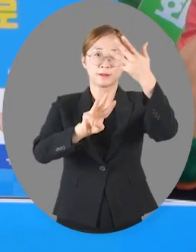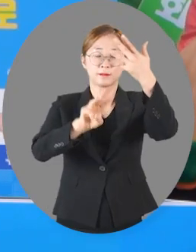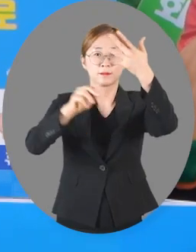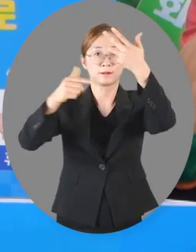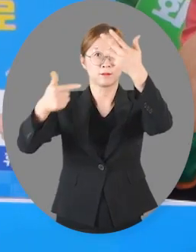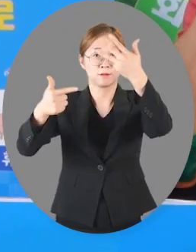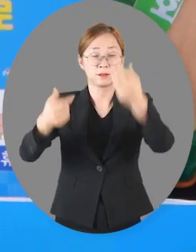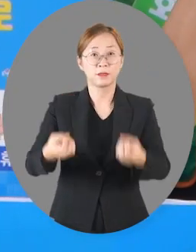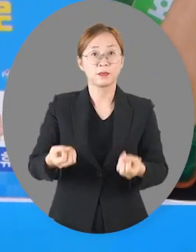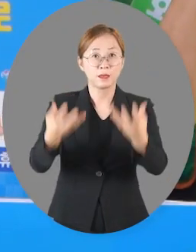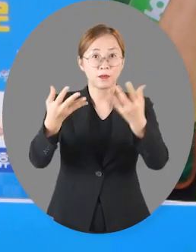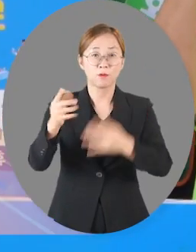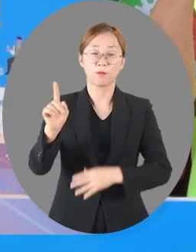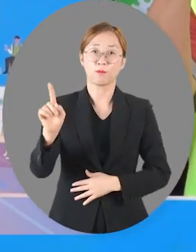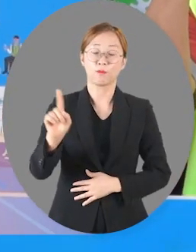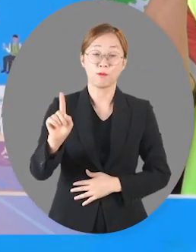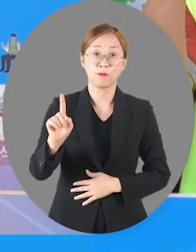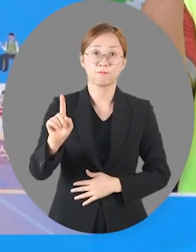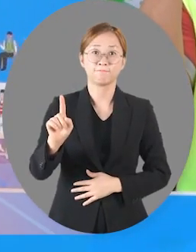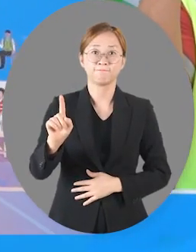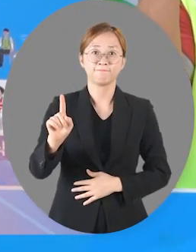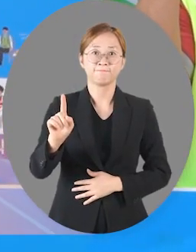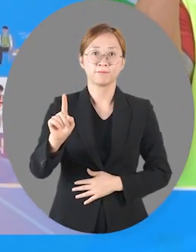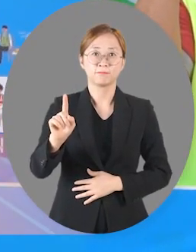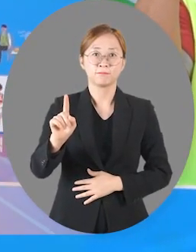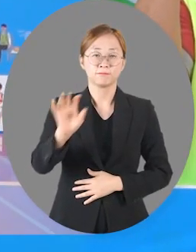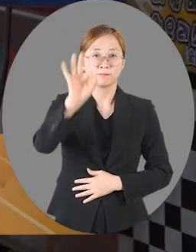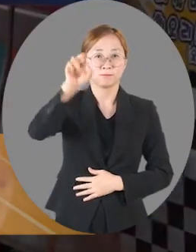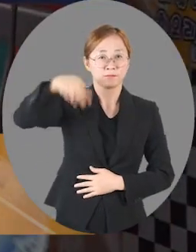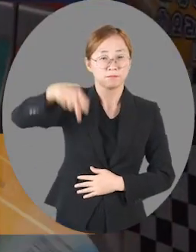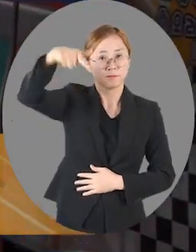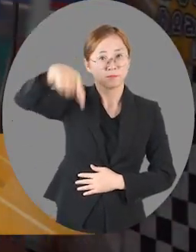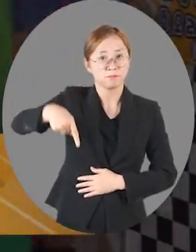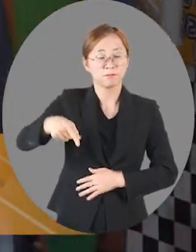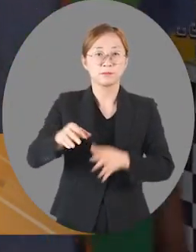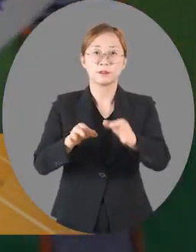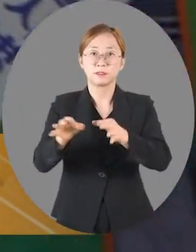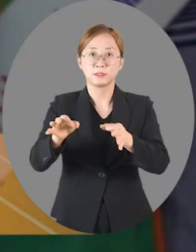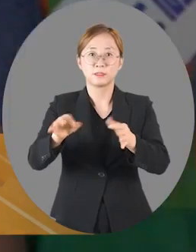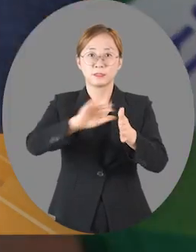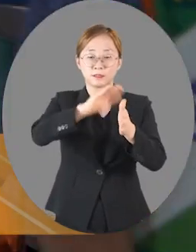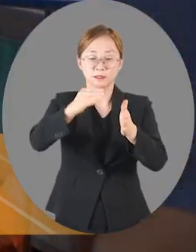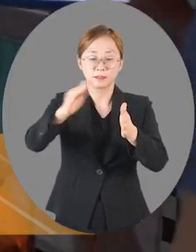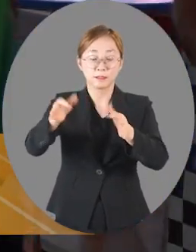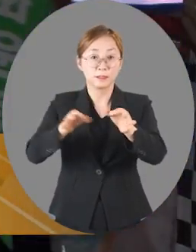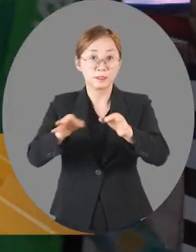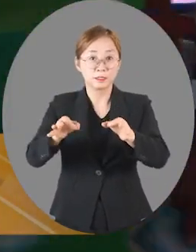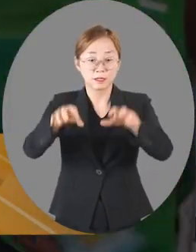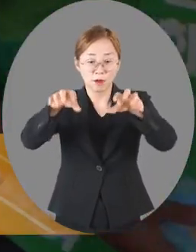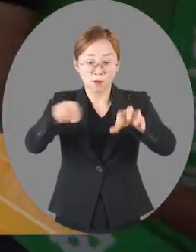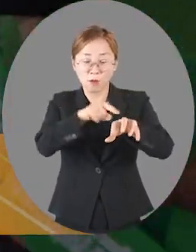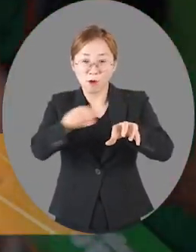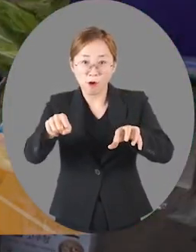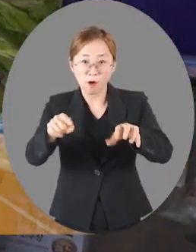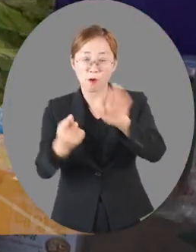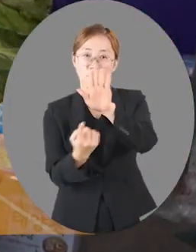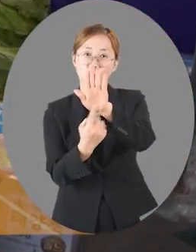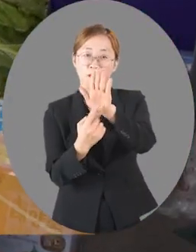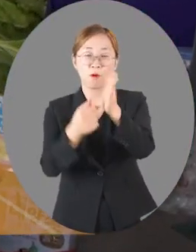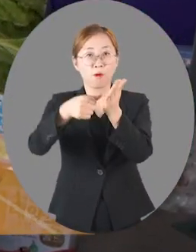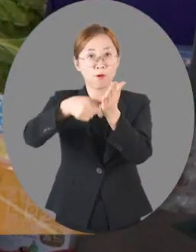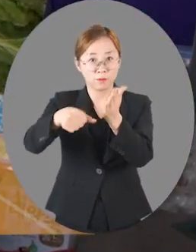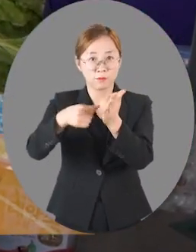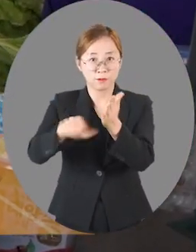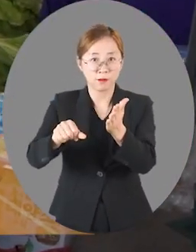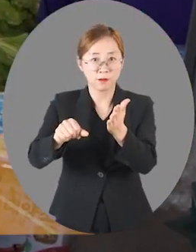지난 3일과 6일, 양일간 진행된 이번 캠페인은 유동인구가 많은 유구시장과 산성시장에서